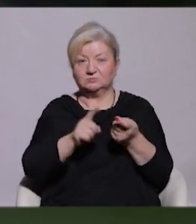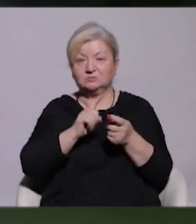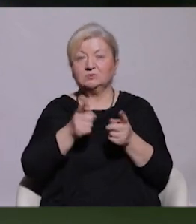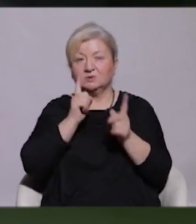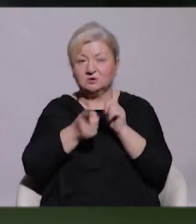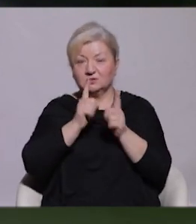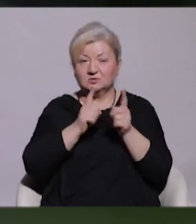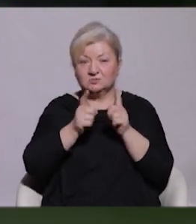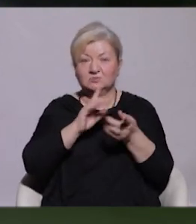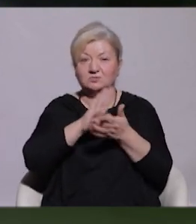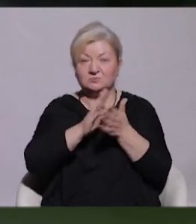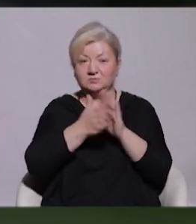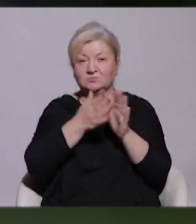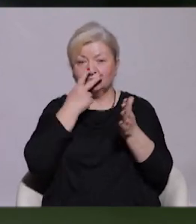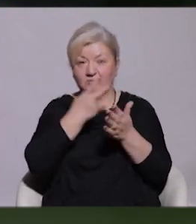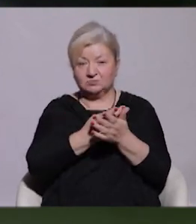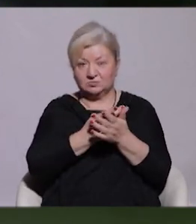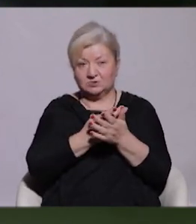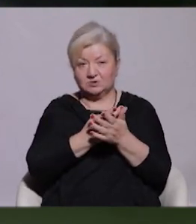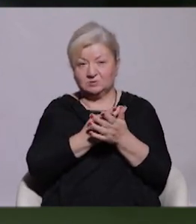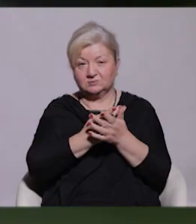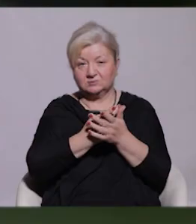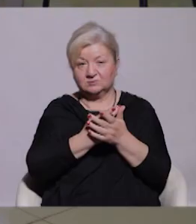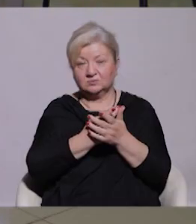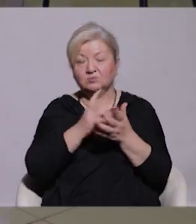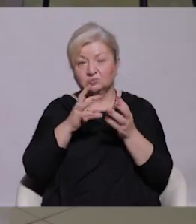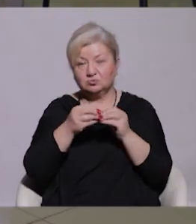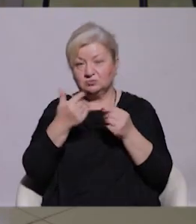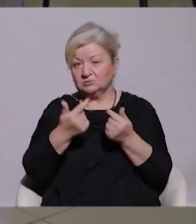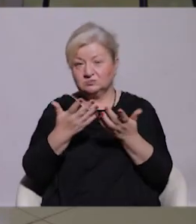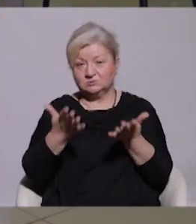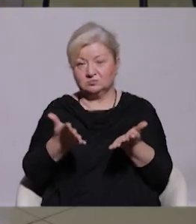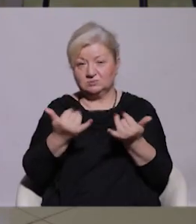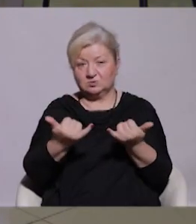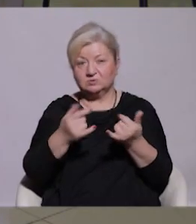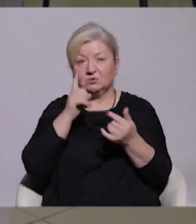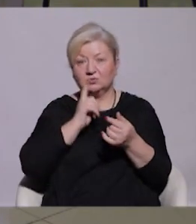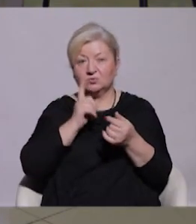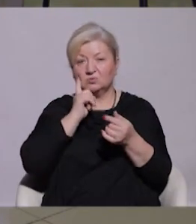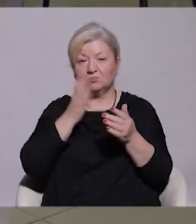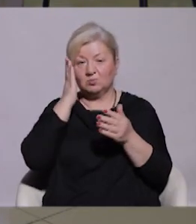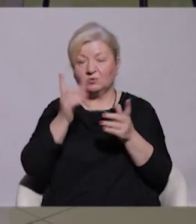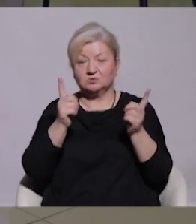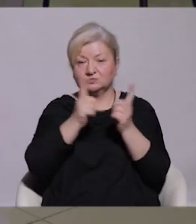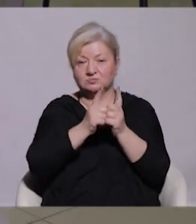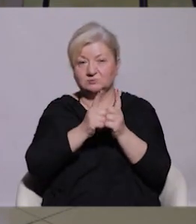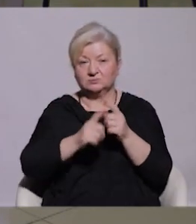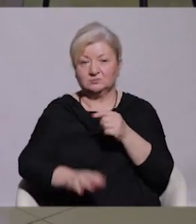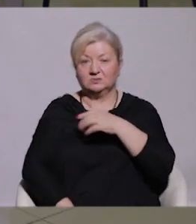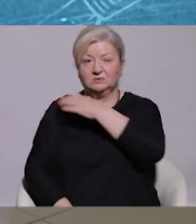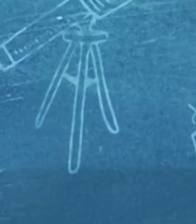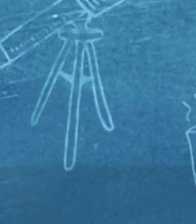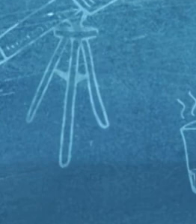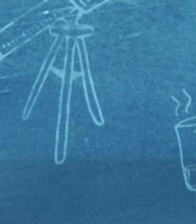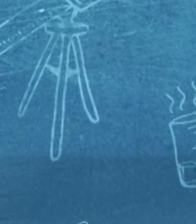რეალური სიტუაციები, სადაც ჩვენი ცოდნა განვიმტკიცეთ და გამოვიყენეთ. სულ ეს იყო დღეისათვის, დროებით მომავალ შეხვედრამდე.